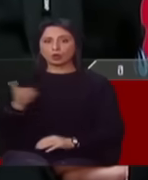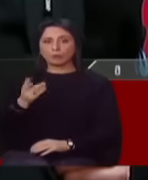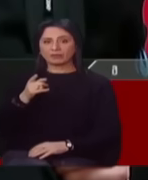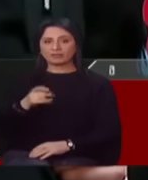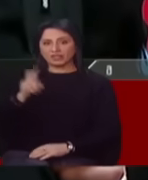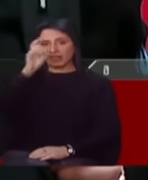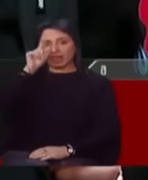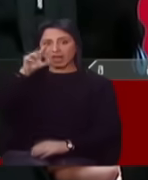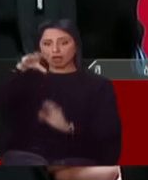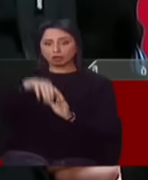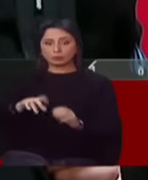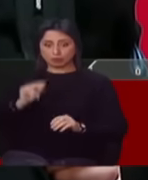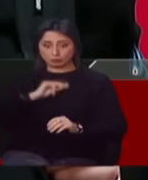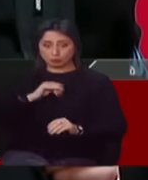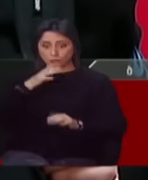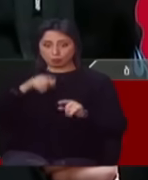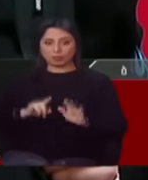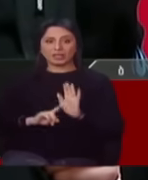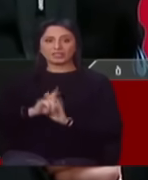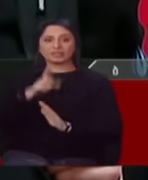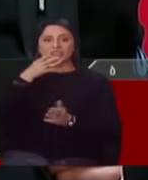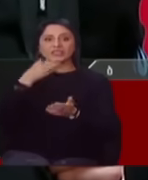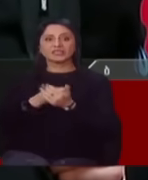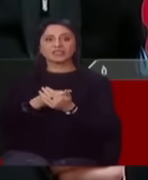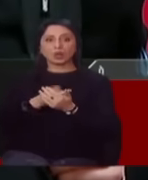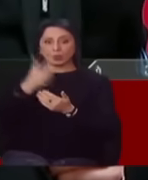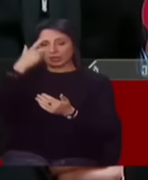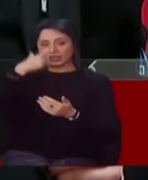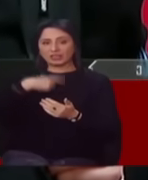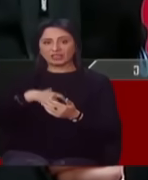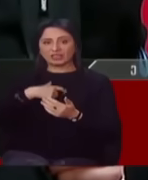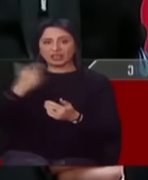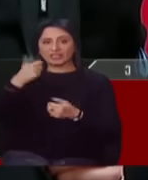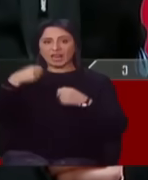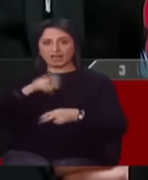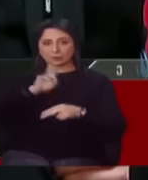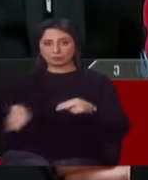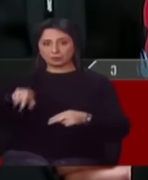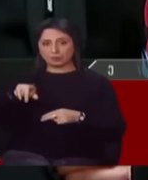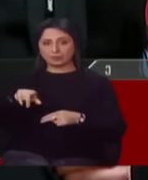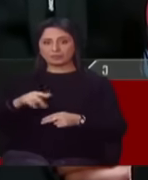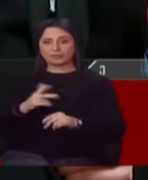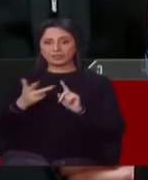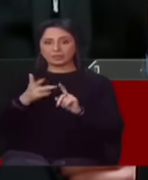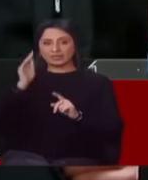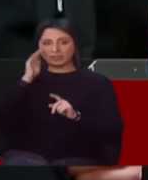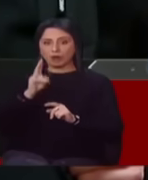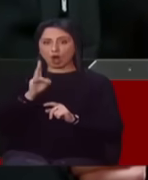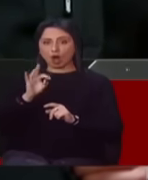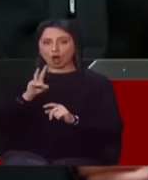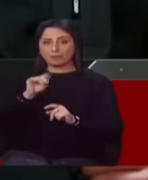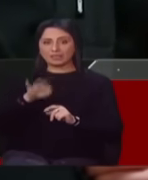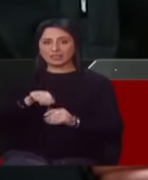რომელმაც ხელისუფლებაში ყოფნის დროს დაიწყო საკუთარი თავის დელეგიტიმაცია. მესამე მოსმენით